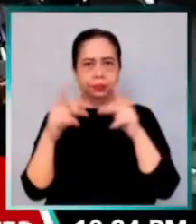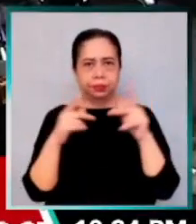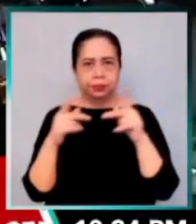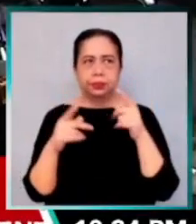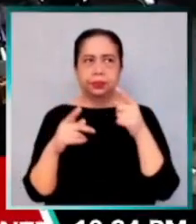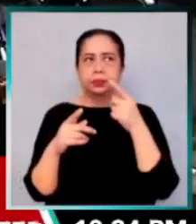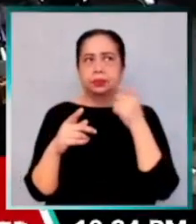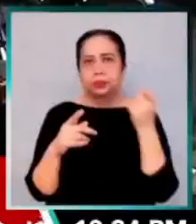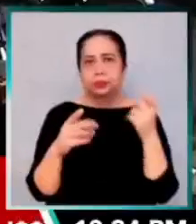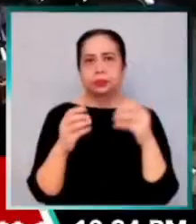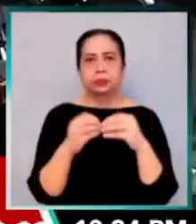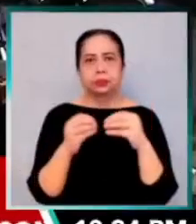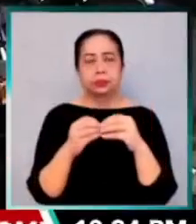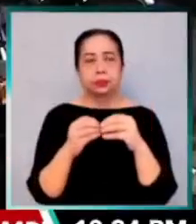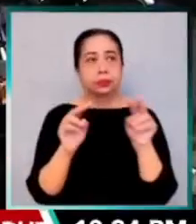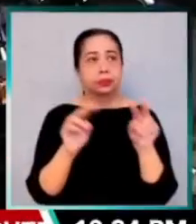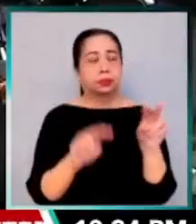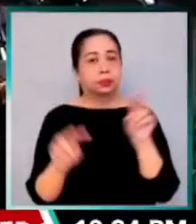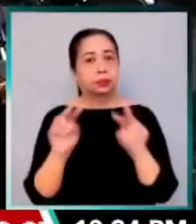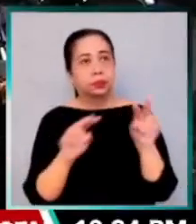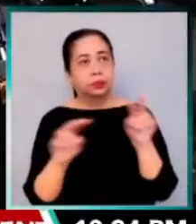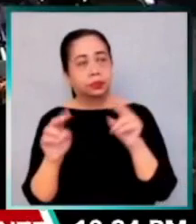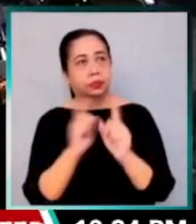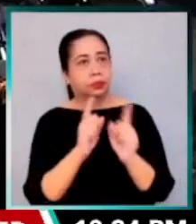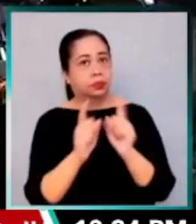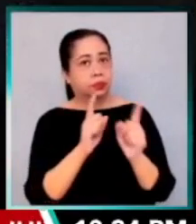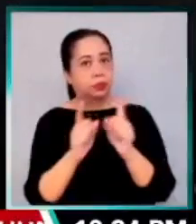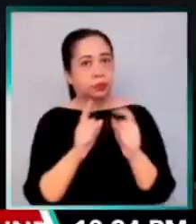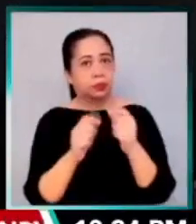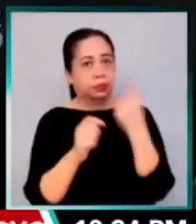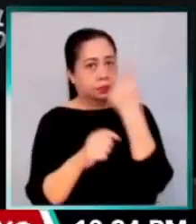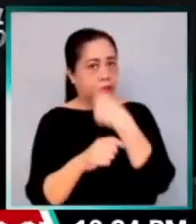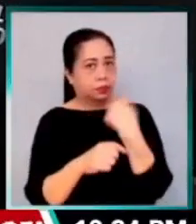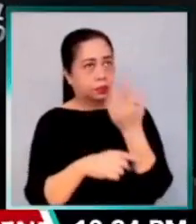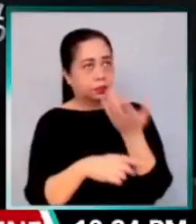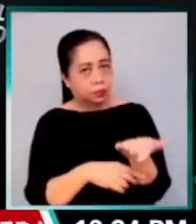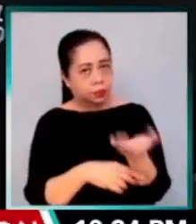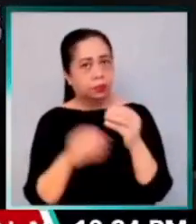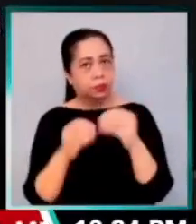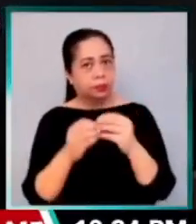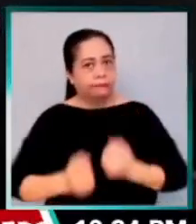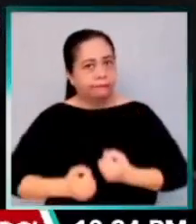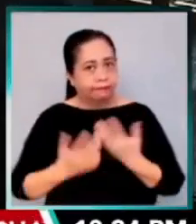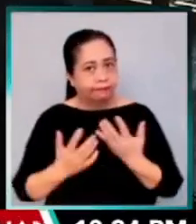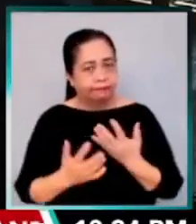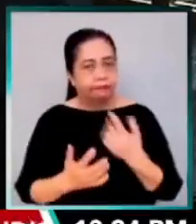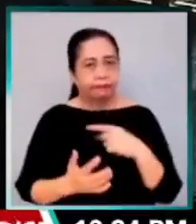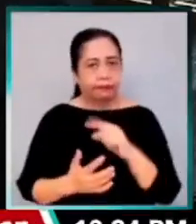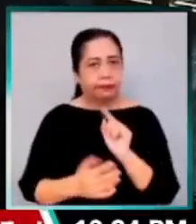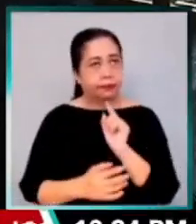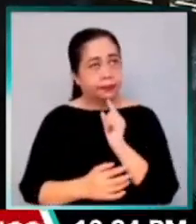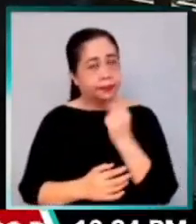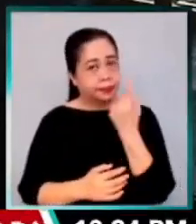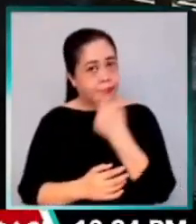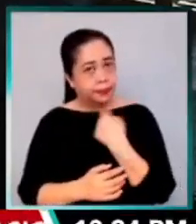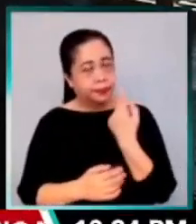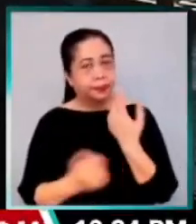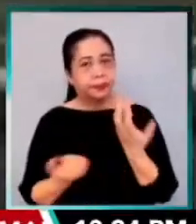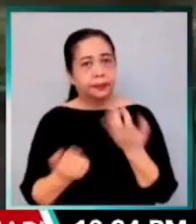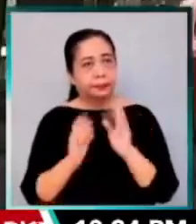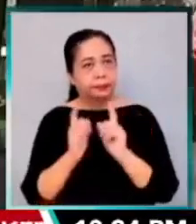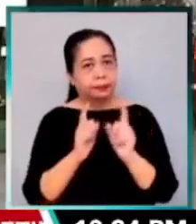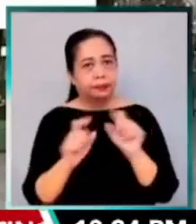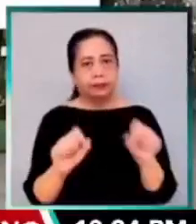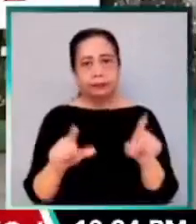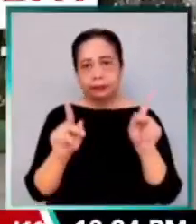mas makikita namin yung mga kausap namin, yung face nila. Mas may express namin yung sincerity as a salesperson.